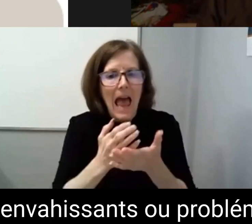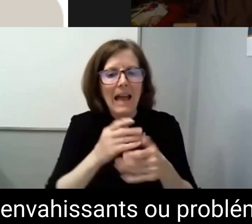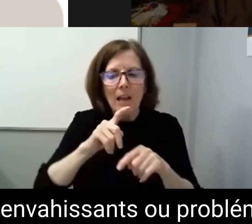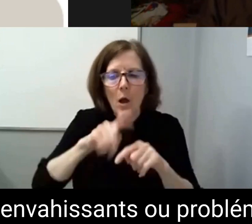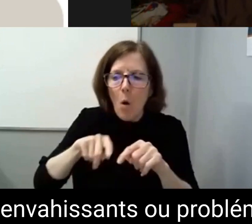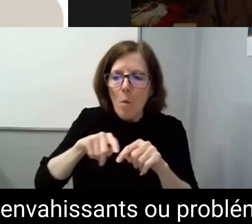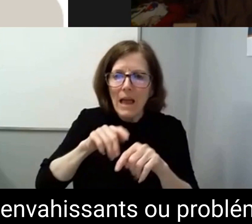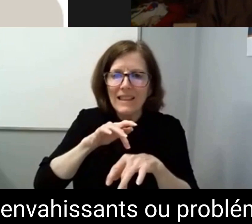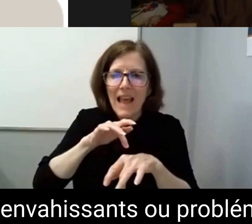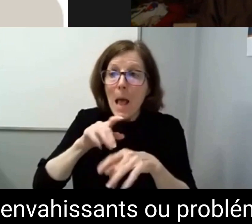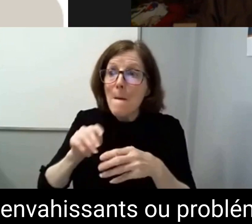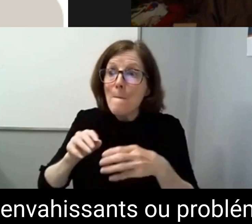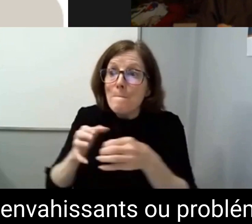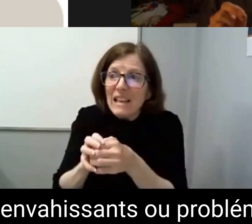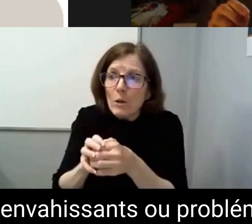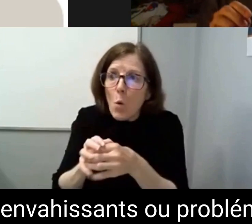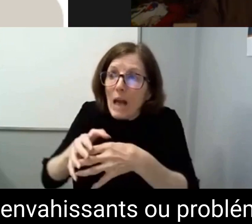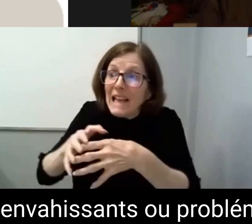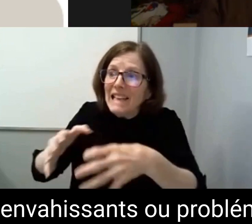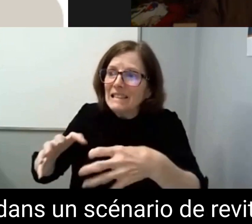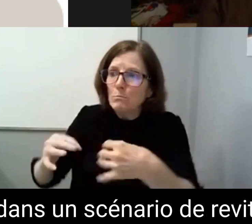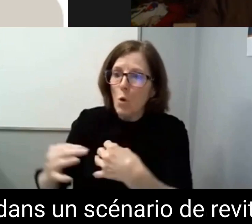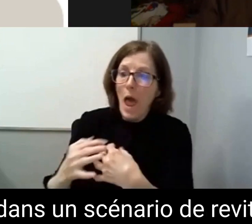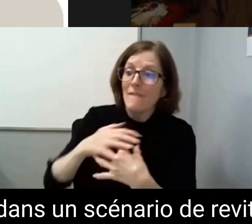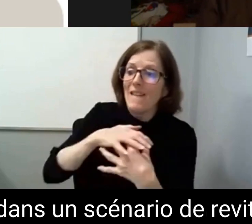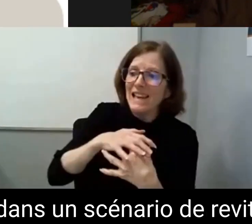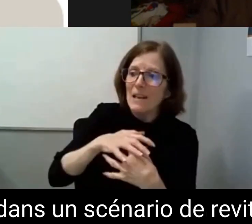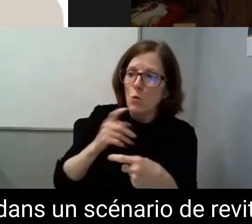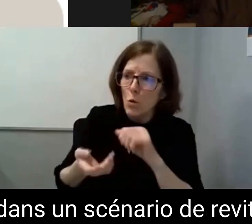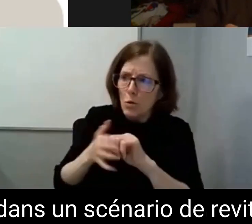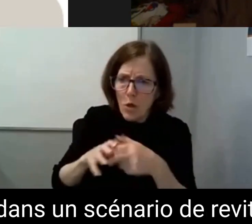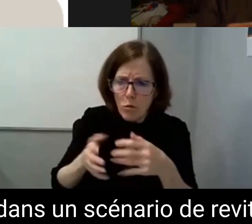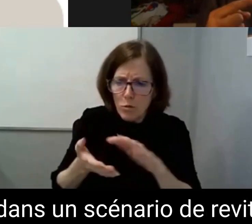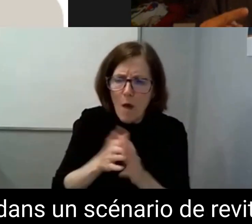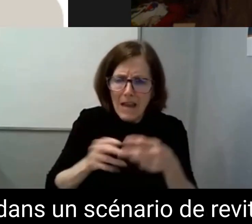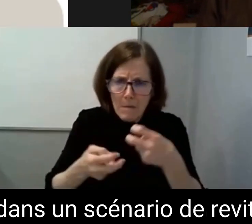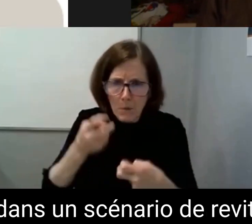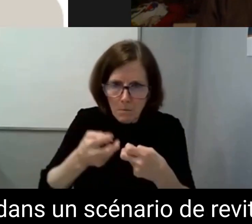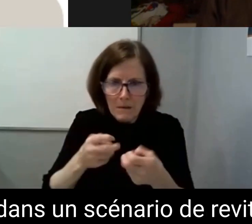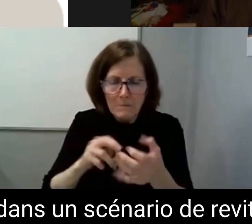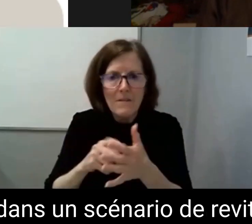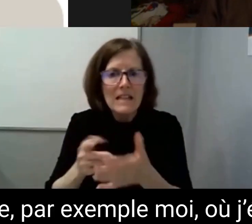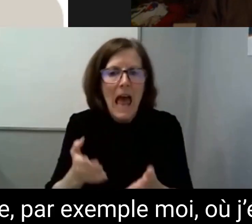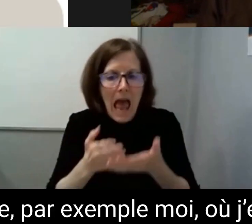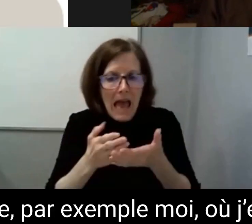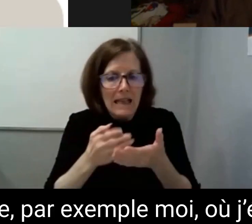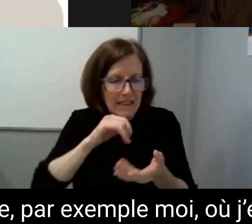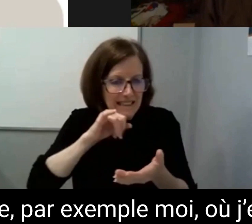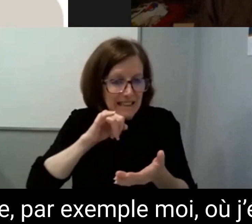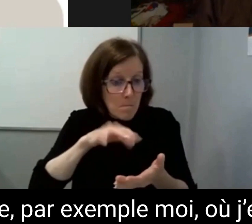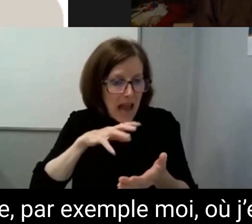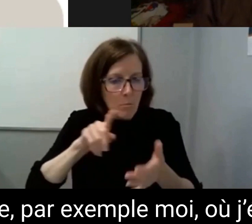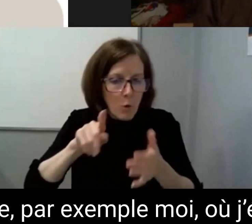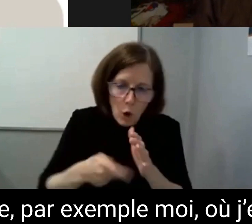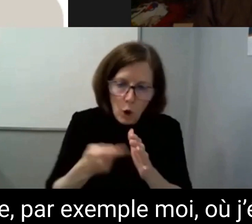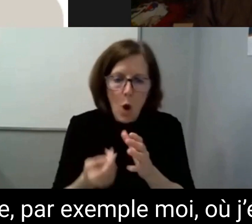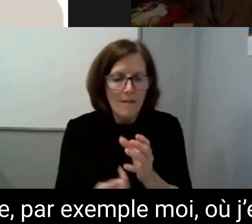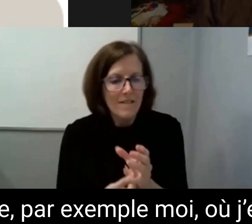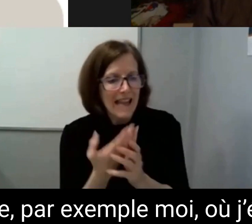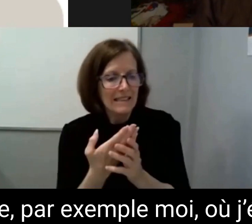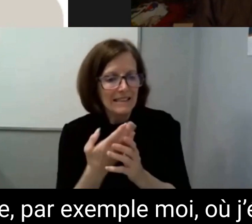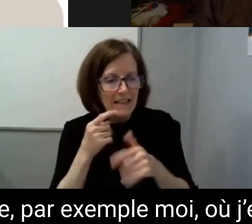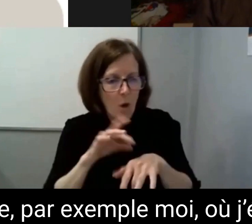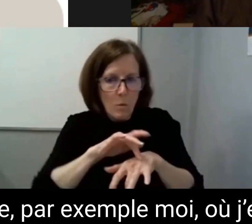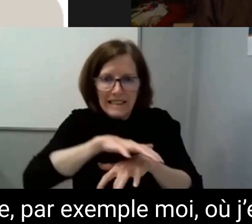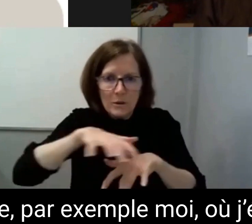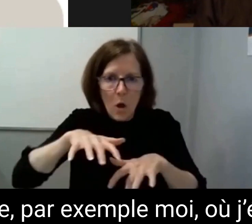peuvent être envahissants ou problématiques. Ça peut nous aider aussi dans un scénario de revitalisation des sols. C'est-à-dire que, par